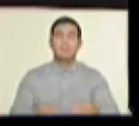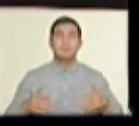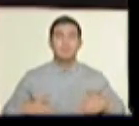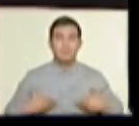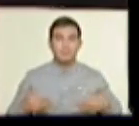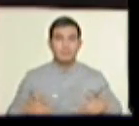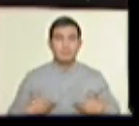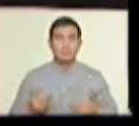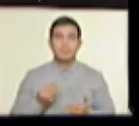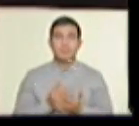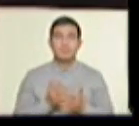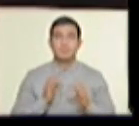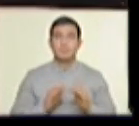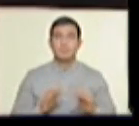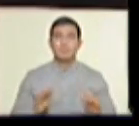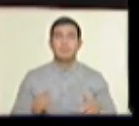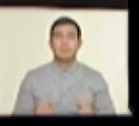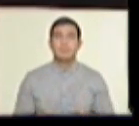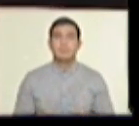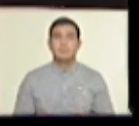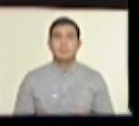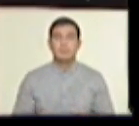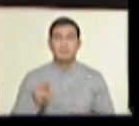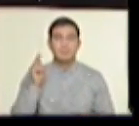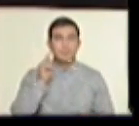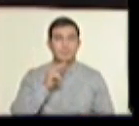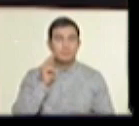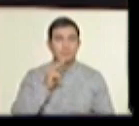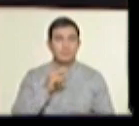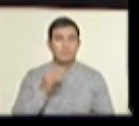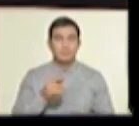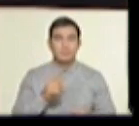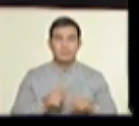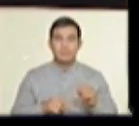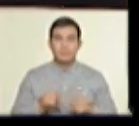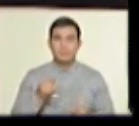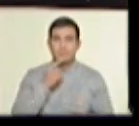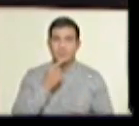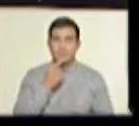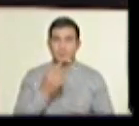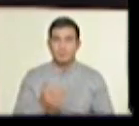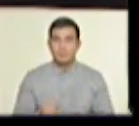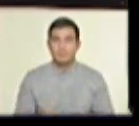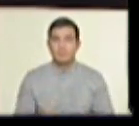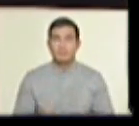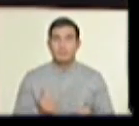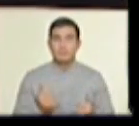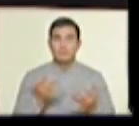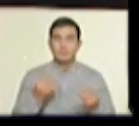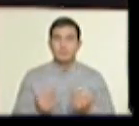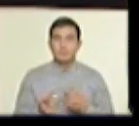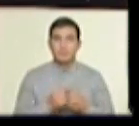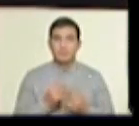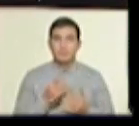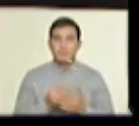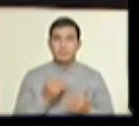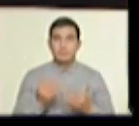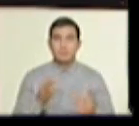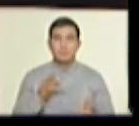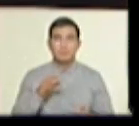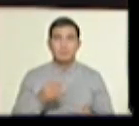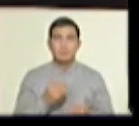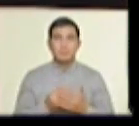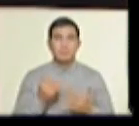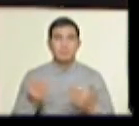Assalomu alaykum aziz o'quvchilar. Darsimiz ona tili. Bugun biz siz bilan otlarning tuzilishiga